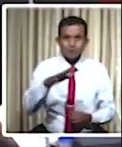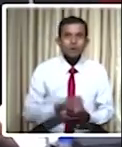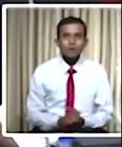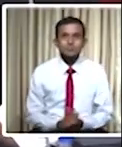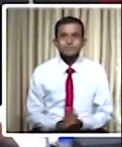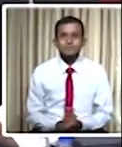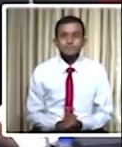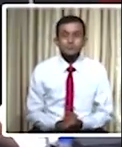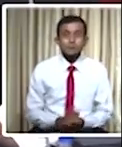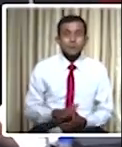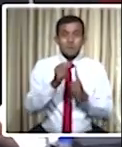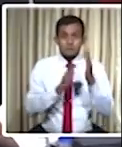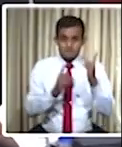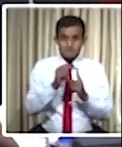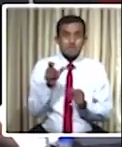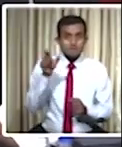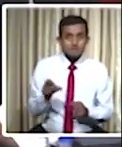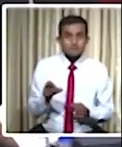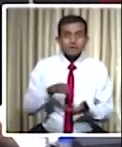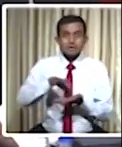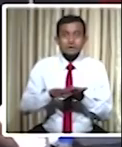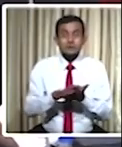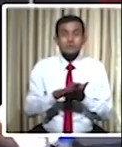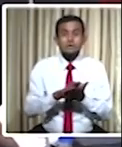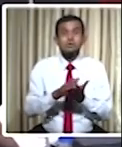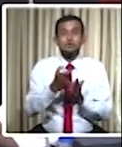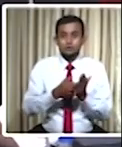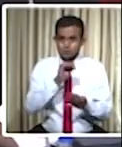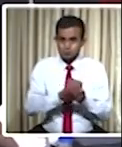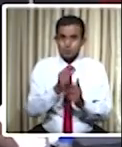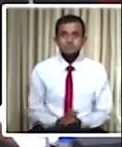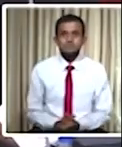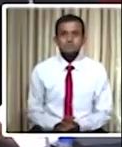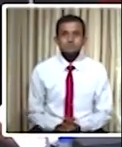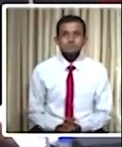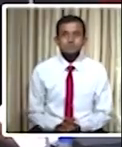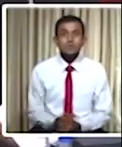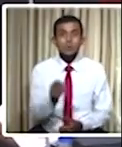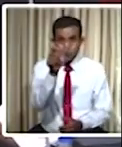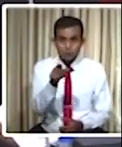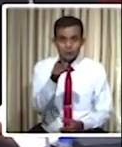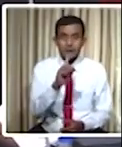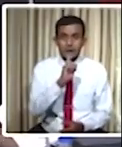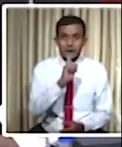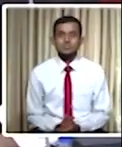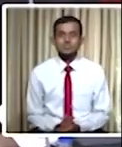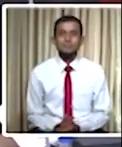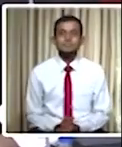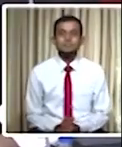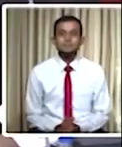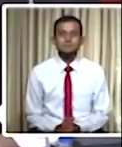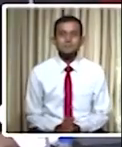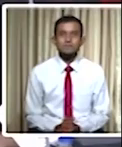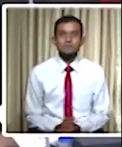තියෙනවා මූලාසනයේ ඉන්න මන්ත්‍රීතුමා ස්ථාවර නියෝග ආරක්ෂා කරන්න ඕන මන්ත්‍රීවරුන්ගේ ගෞරවය ආරක්ෂා කරගන්න මම ඔබතුමාට කියන්නේ